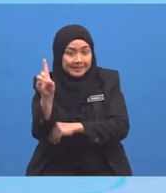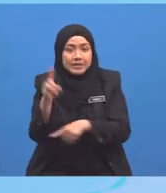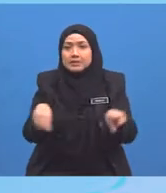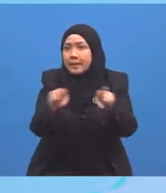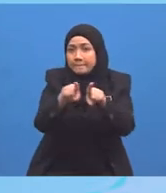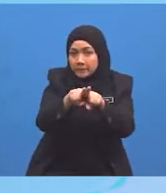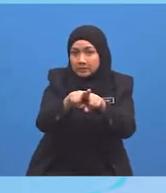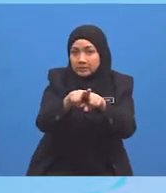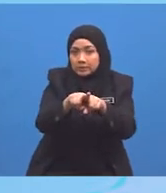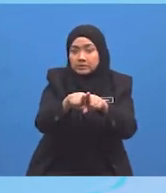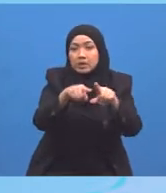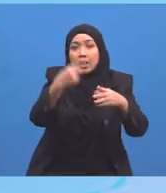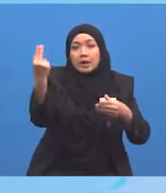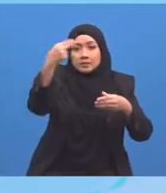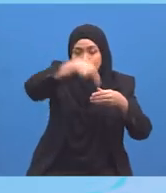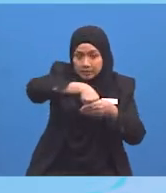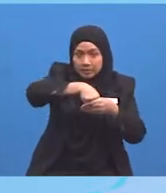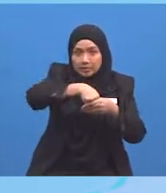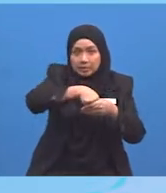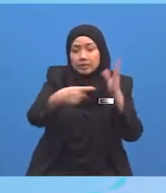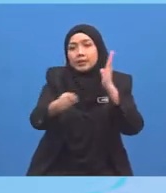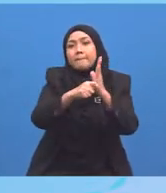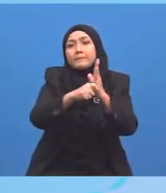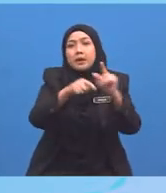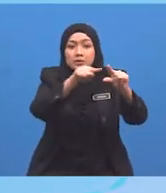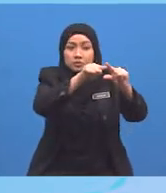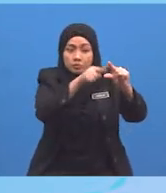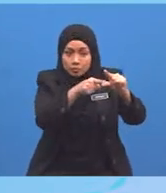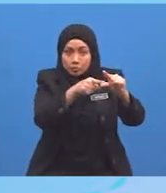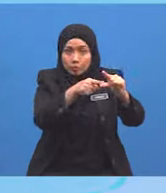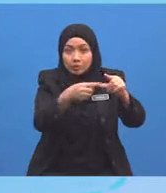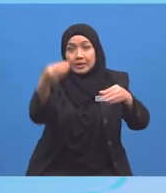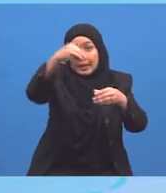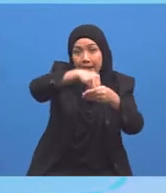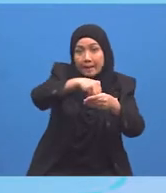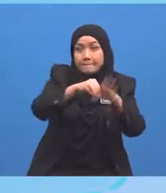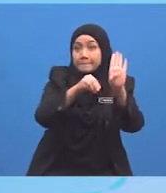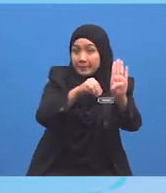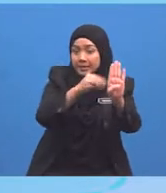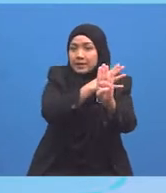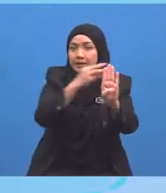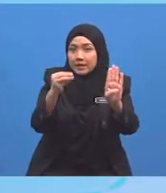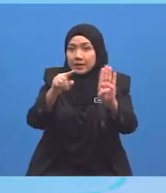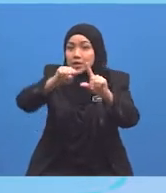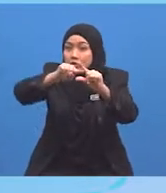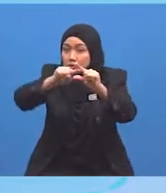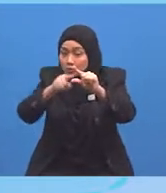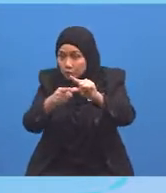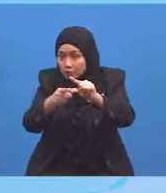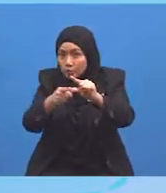sama dengan hasil tambah sudut pedalaman B dan